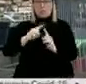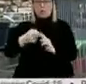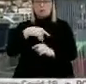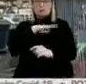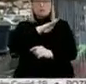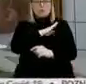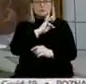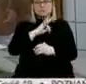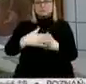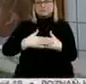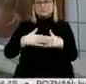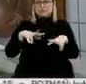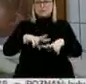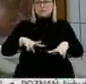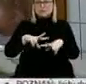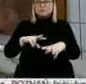najbliższym.